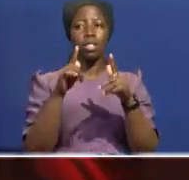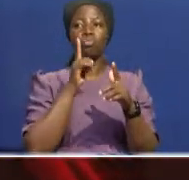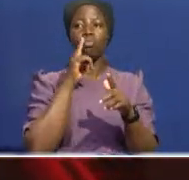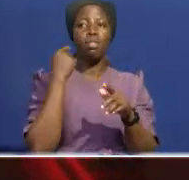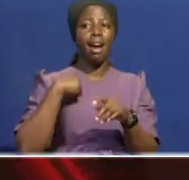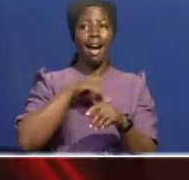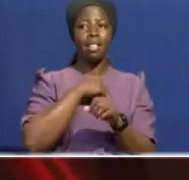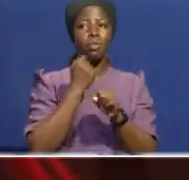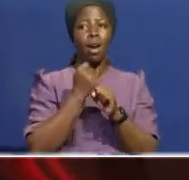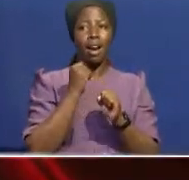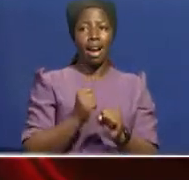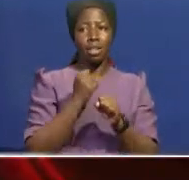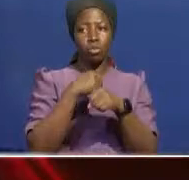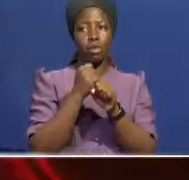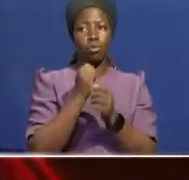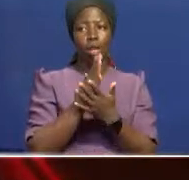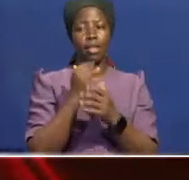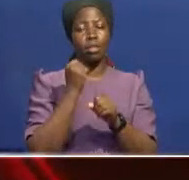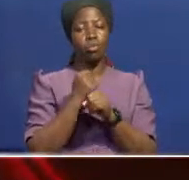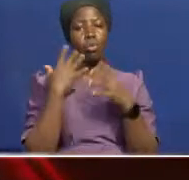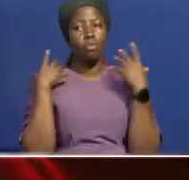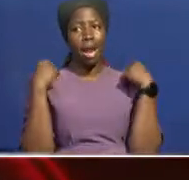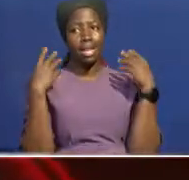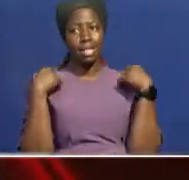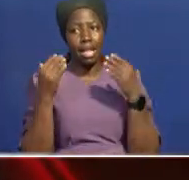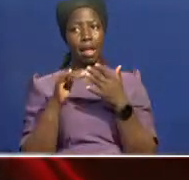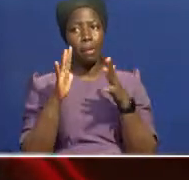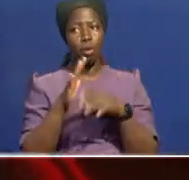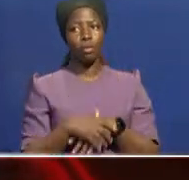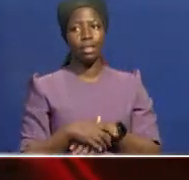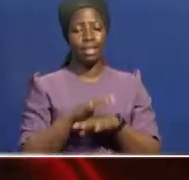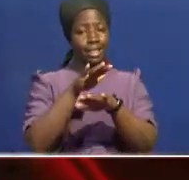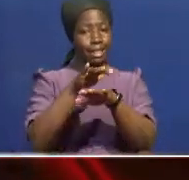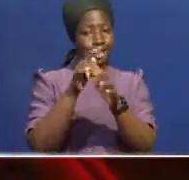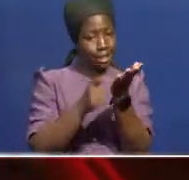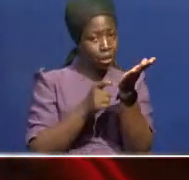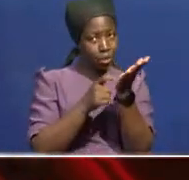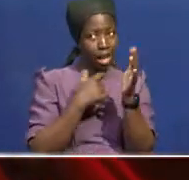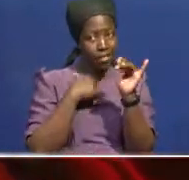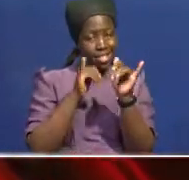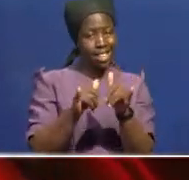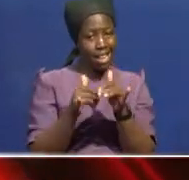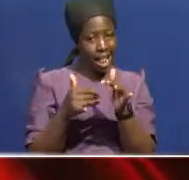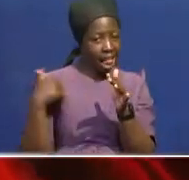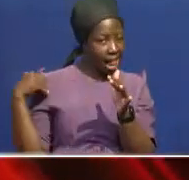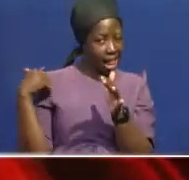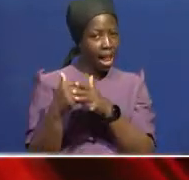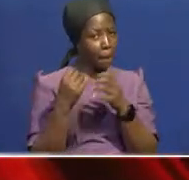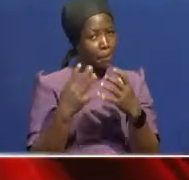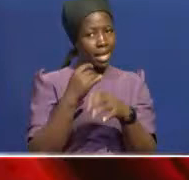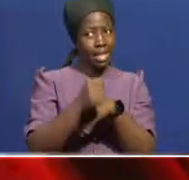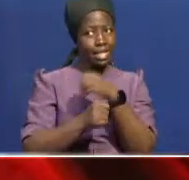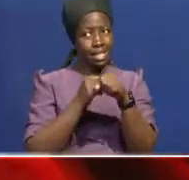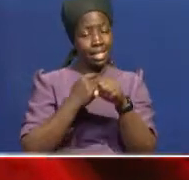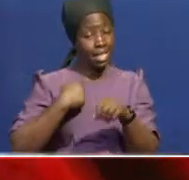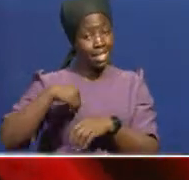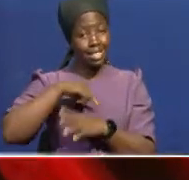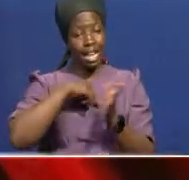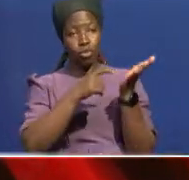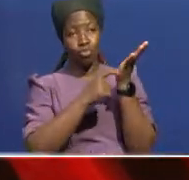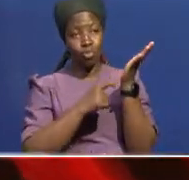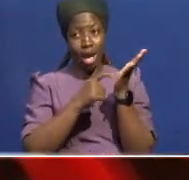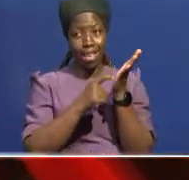wanafanya mazoezi ya mara kwa mara. Kiswahili kimedunishwa sana miaka mingi, na sisi kama walimu wa Kiswahili tukaonelea ni